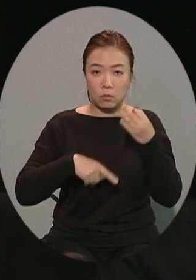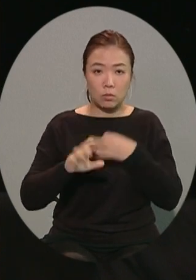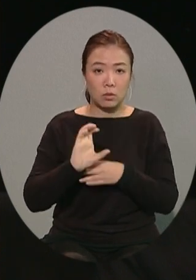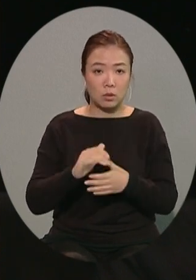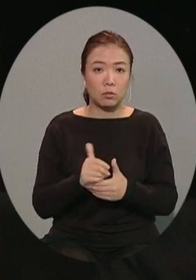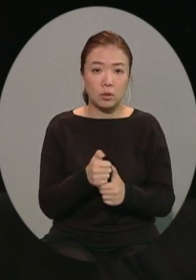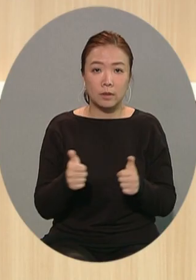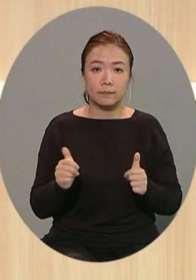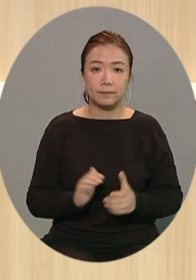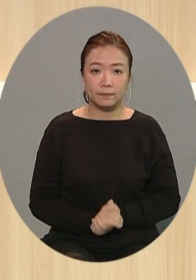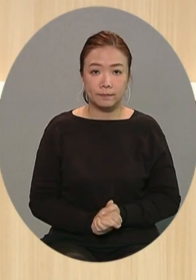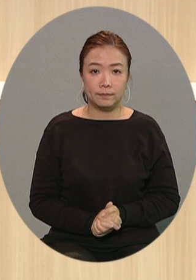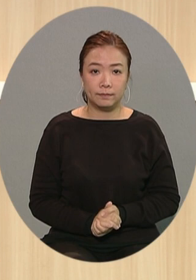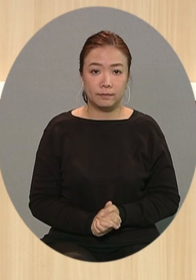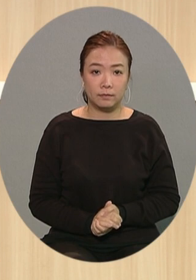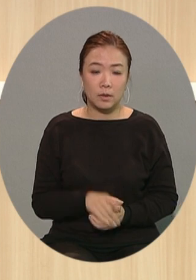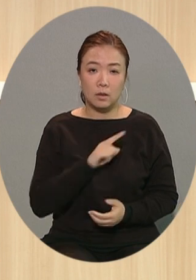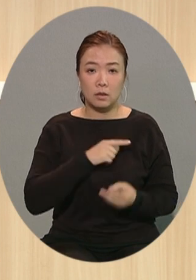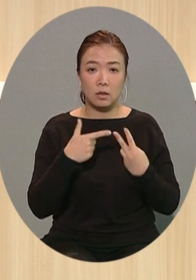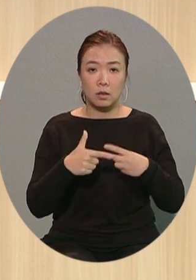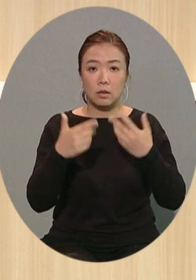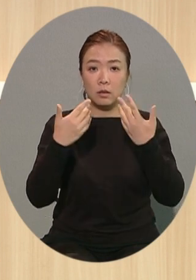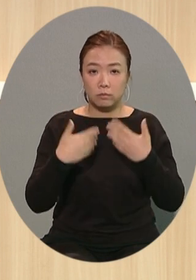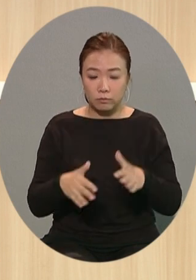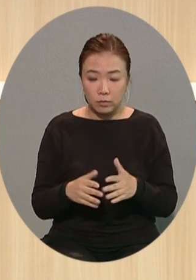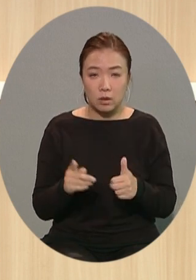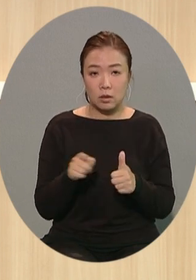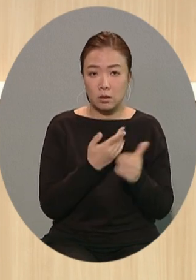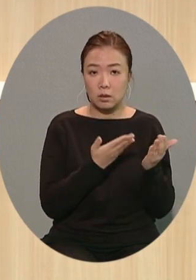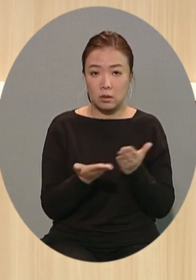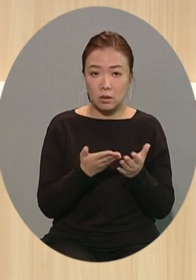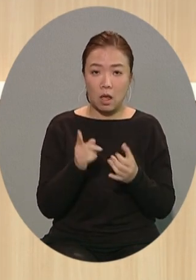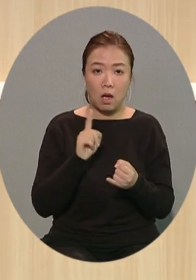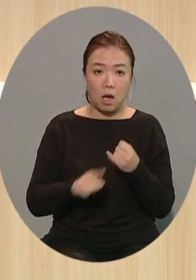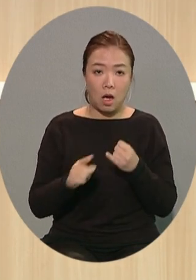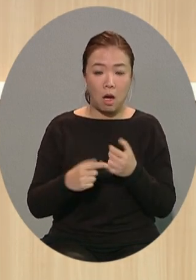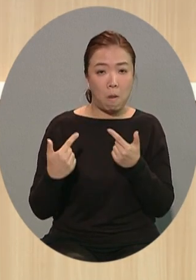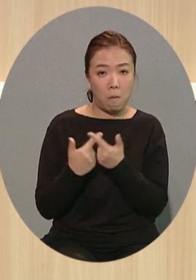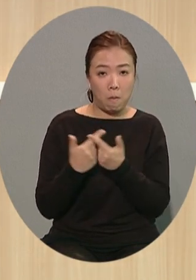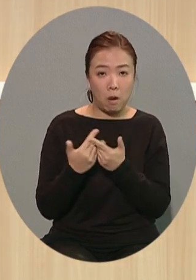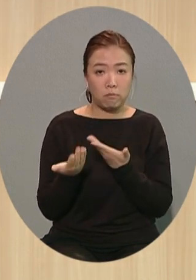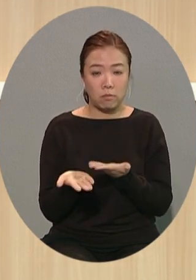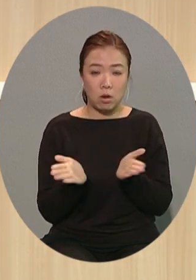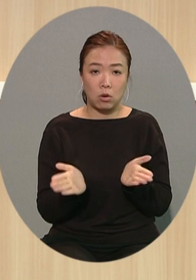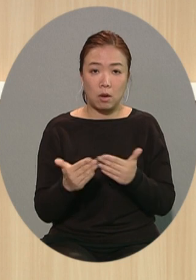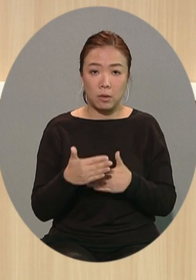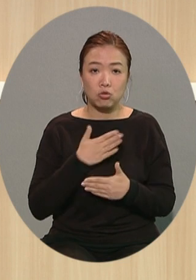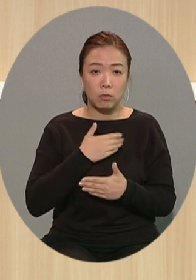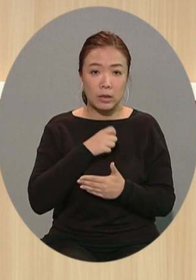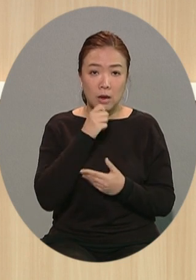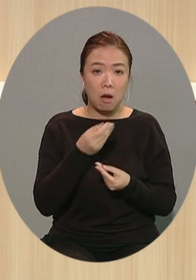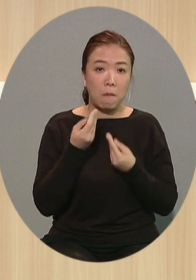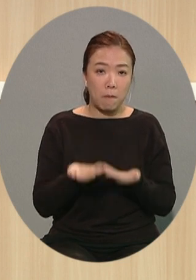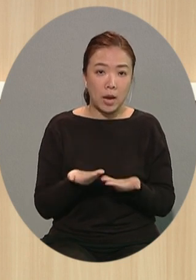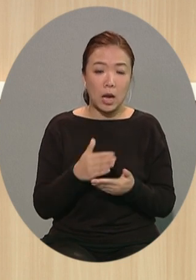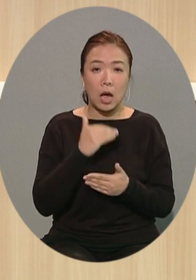谢。 自我介绍之后是先礼后兵的环节，两位都准备了礼物送给同区任何一位候